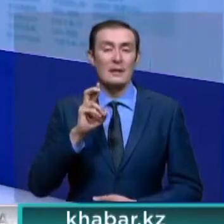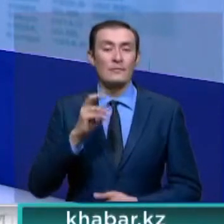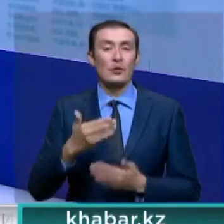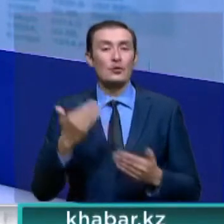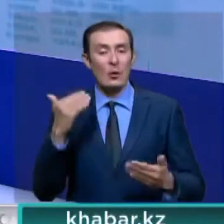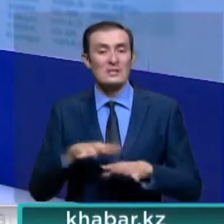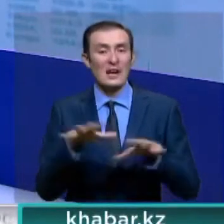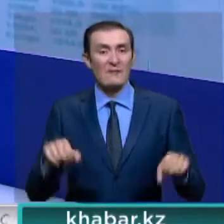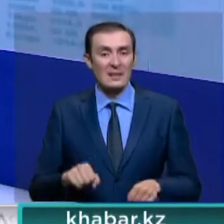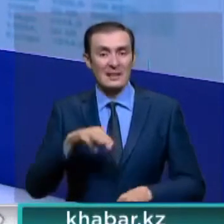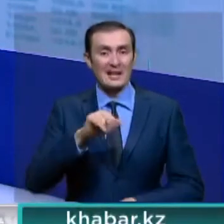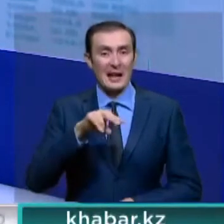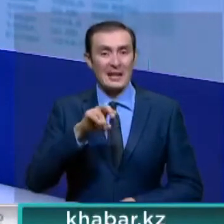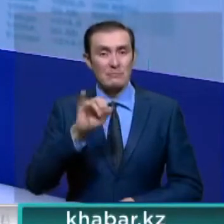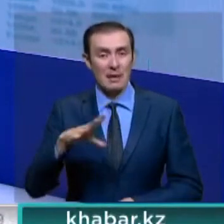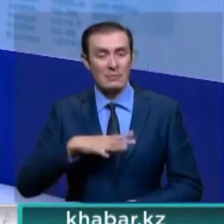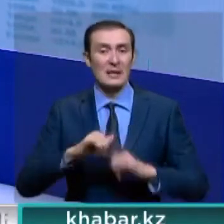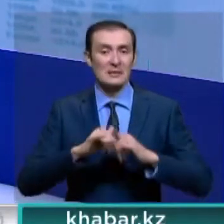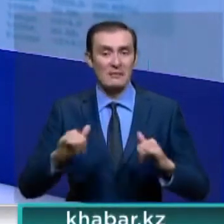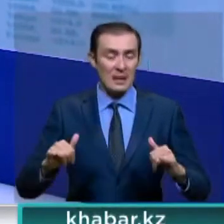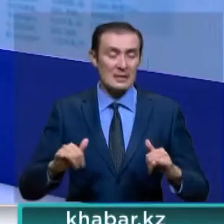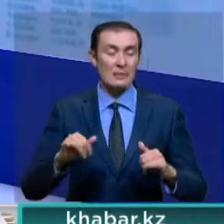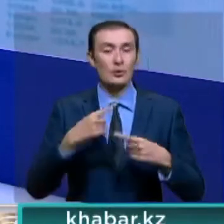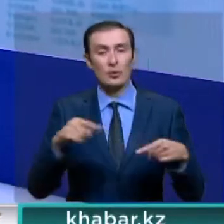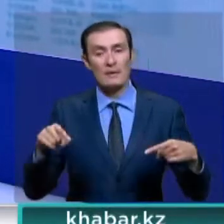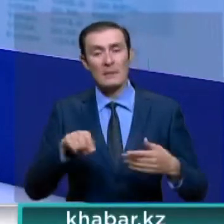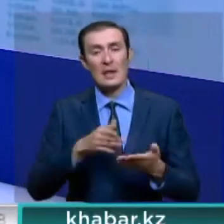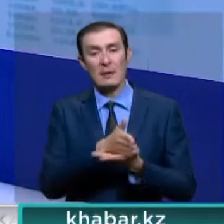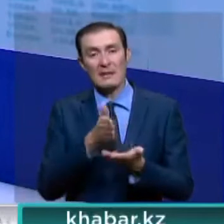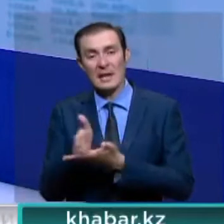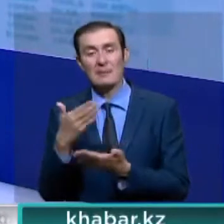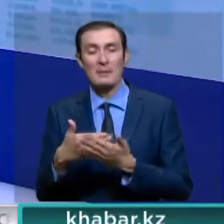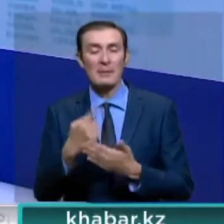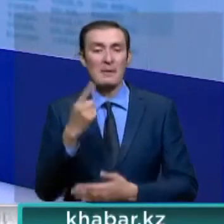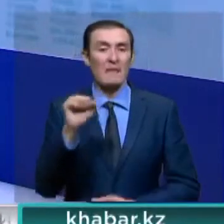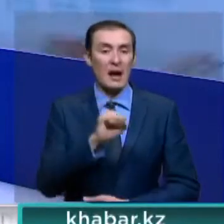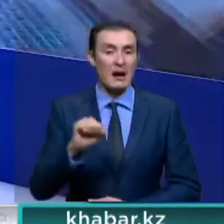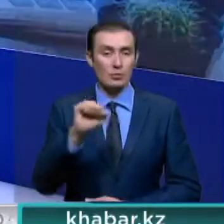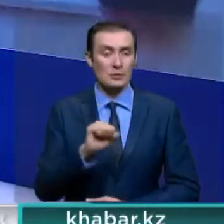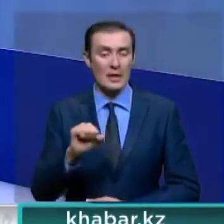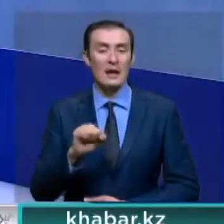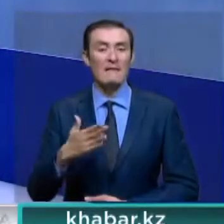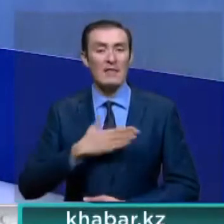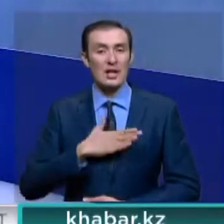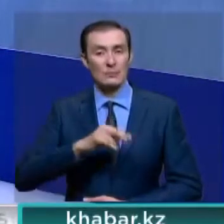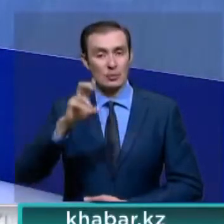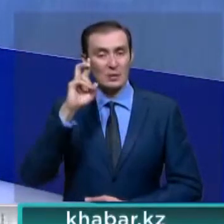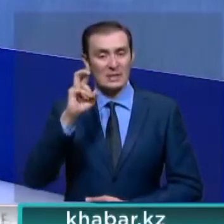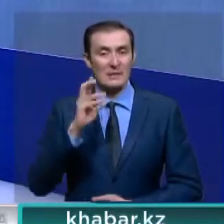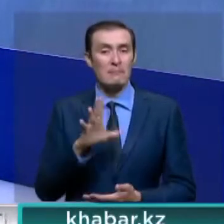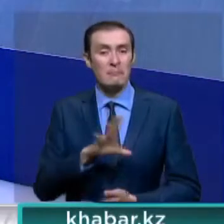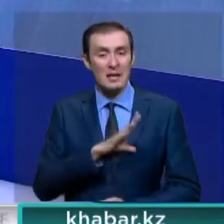захвата власти талибами развивались и по многим другим направлениям. Например, к 1 августа в нашем